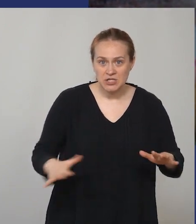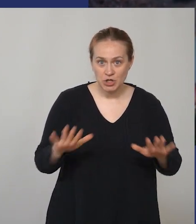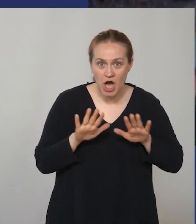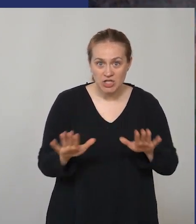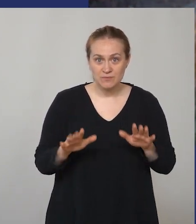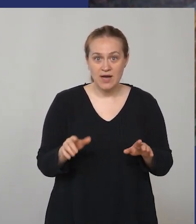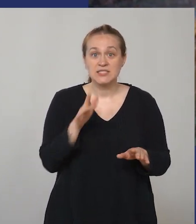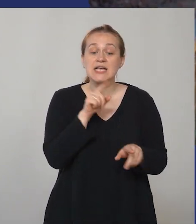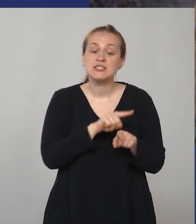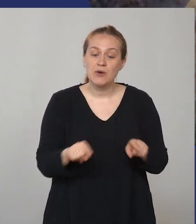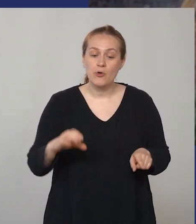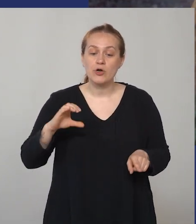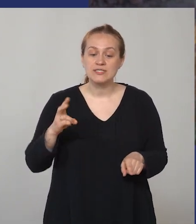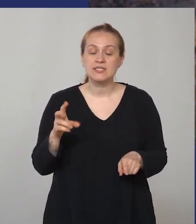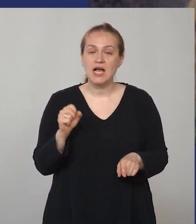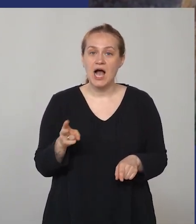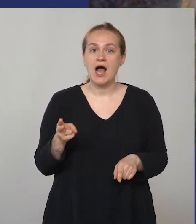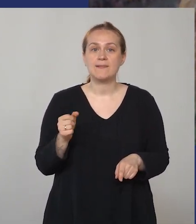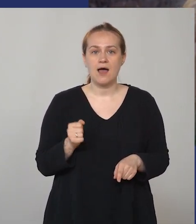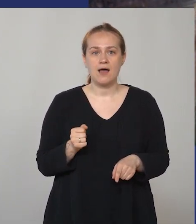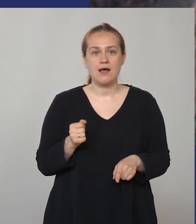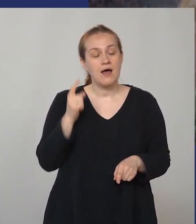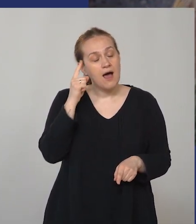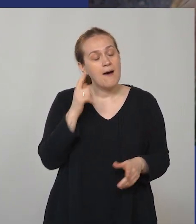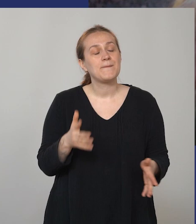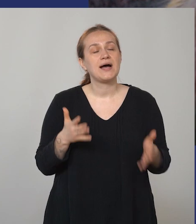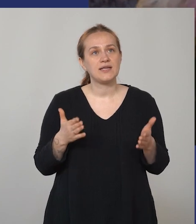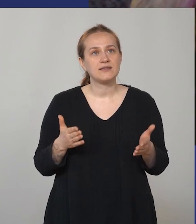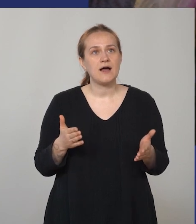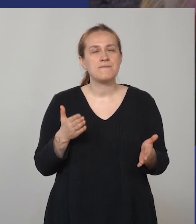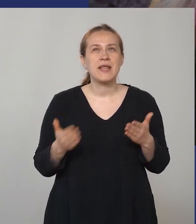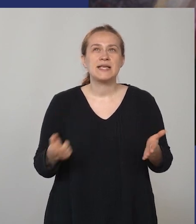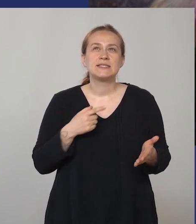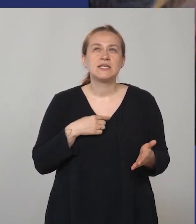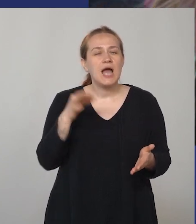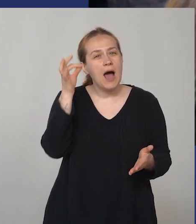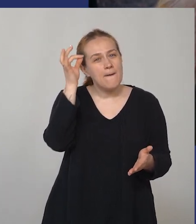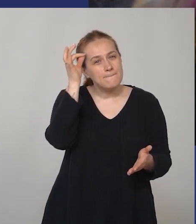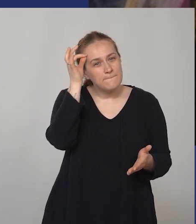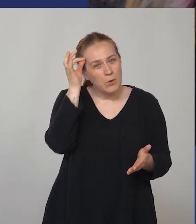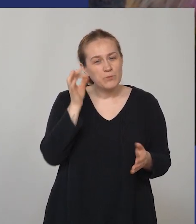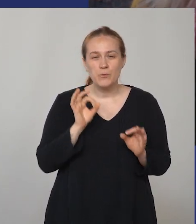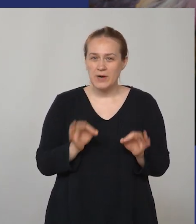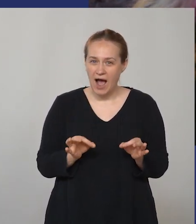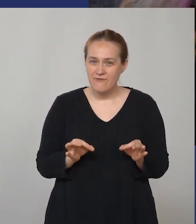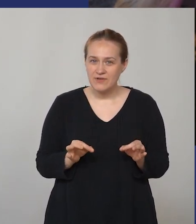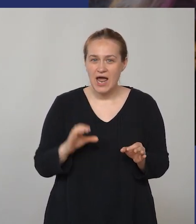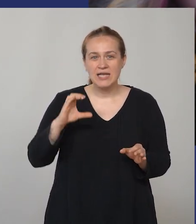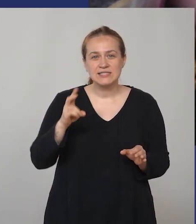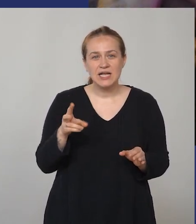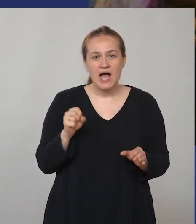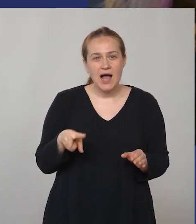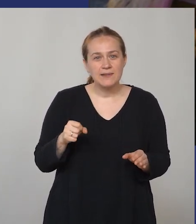тех пор скала. Тогда понятно. Если я правильно помню, в христианстве символ